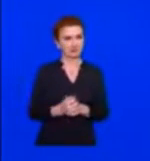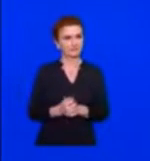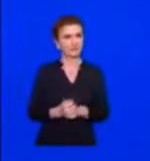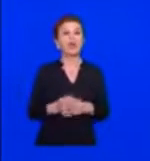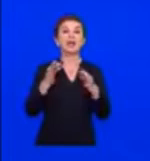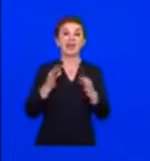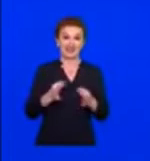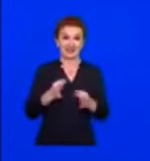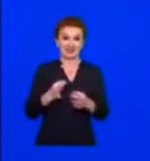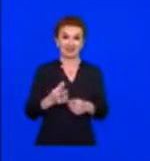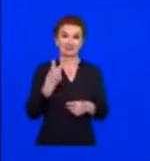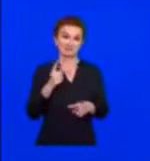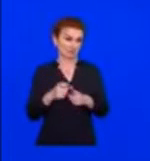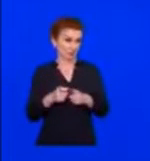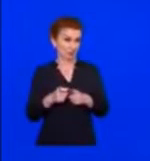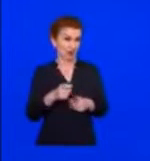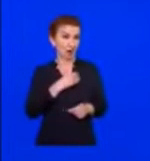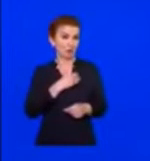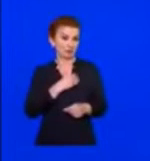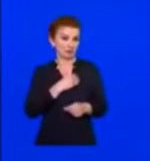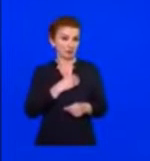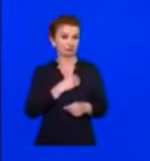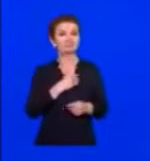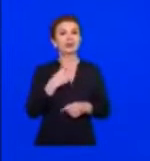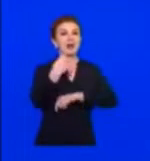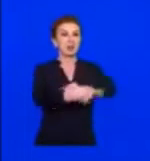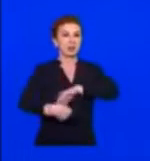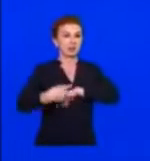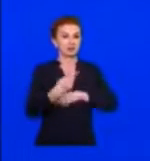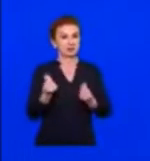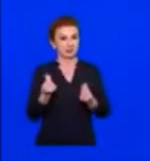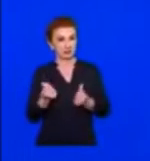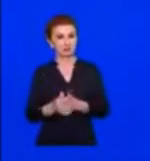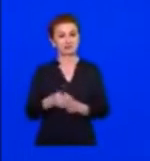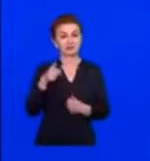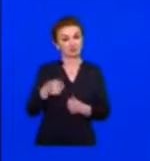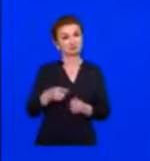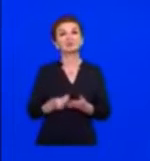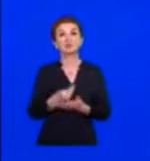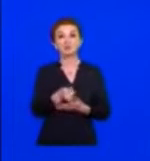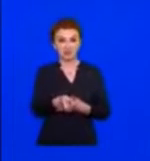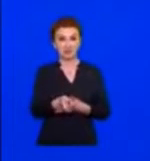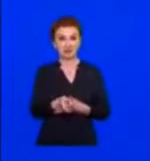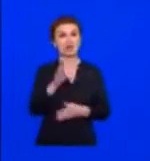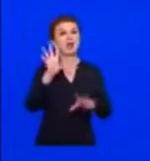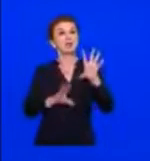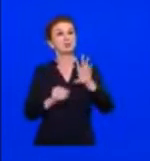obietnicy dotyczącej tarczy finansowej. To jest tarcza finansowana z budżetu państwa polskiego